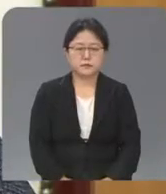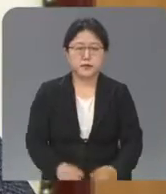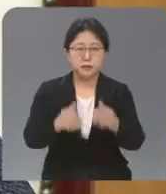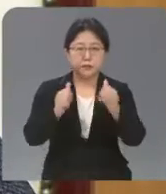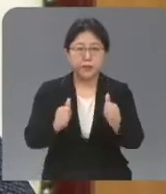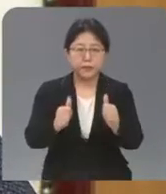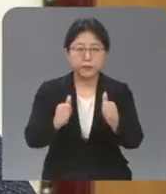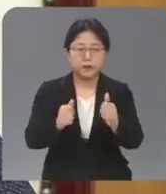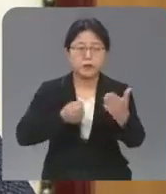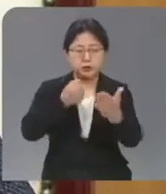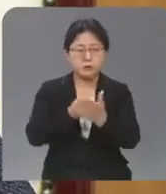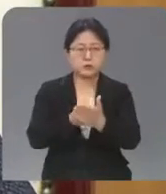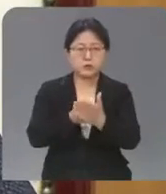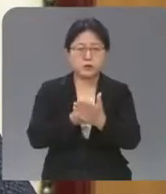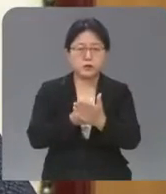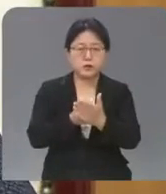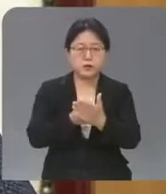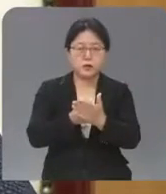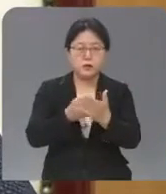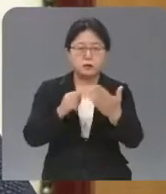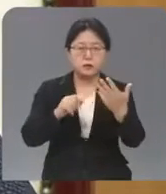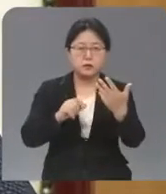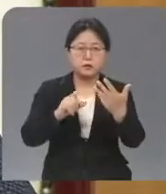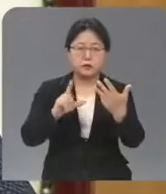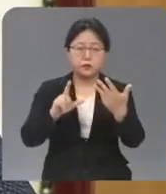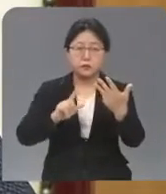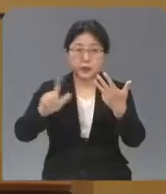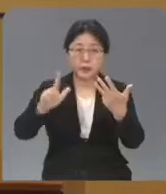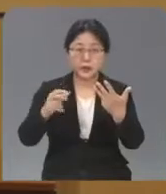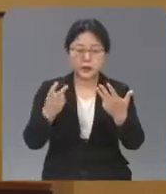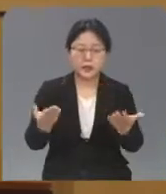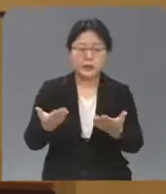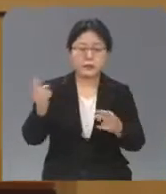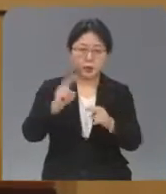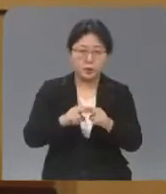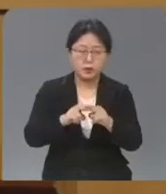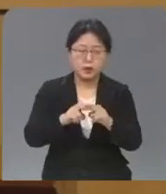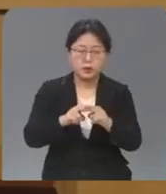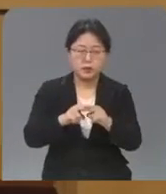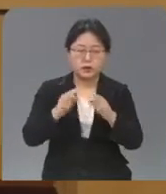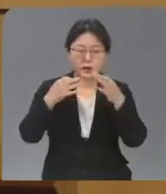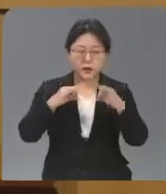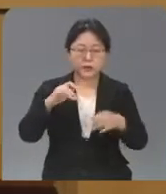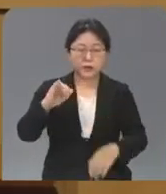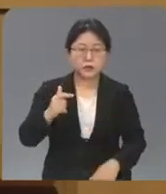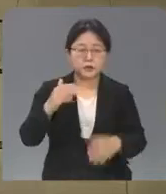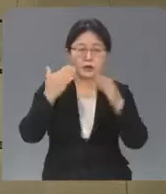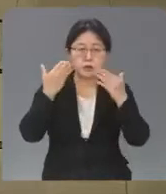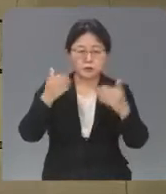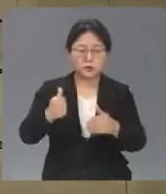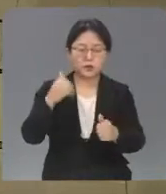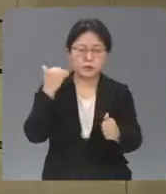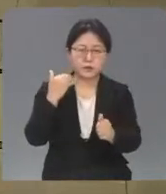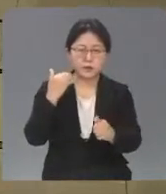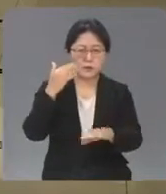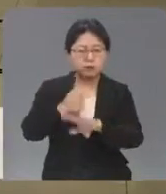법원의 가처분 인용 결정으로 지난 8일 직무에 복귀한 김기선 총장이 결국 해임됐습니다. 광주 곽예원